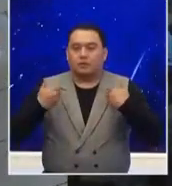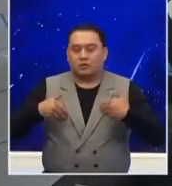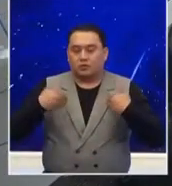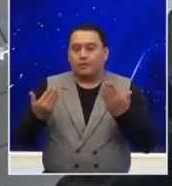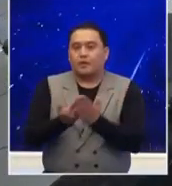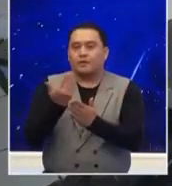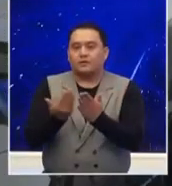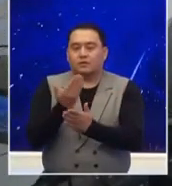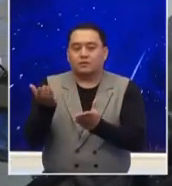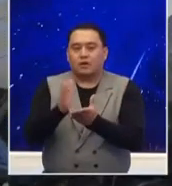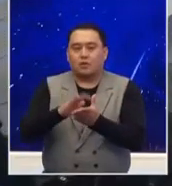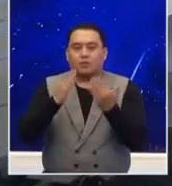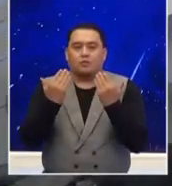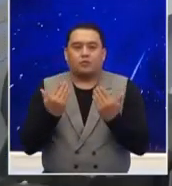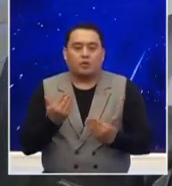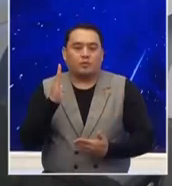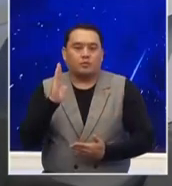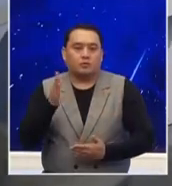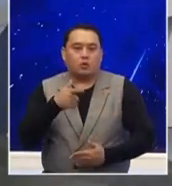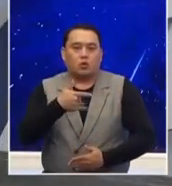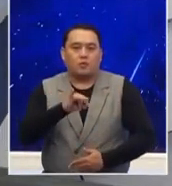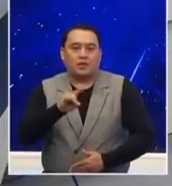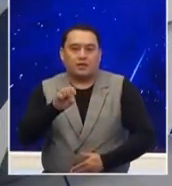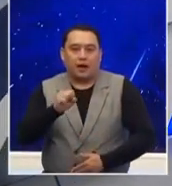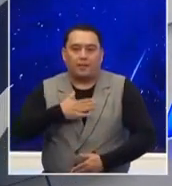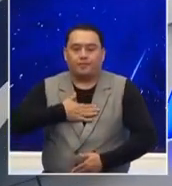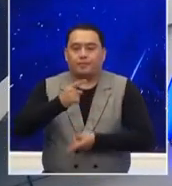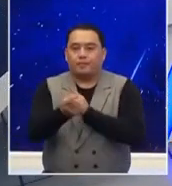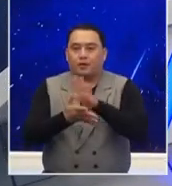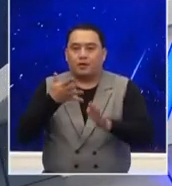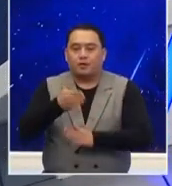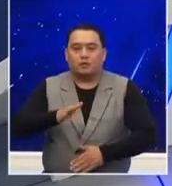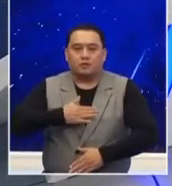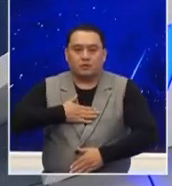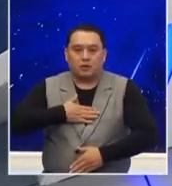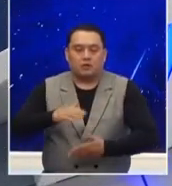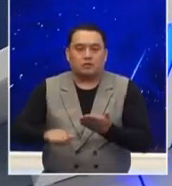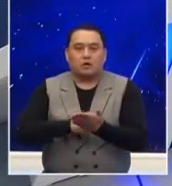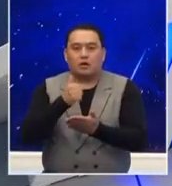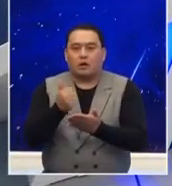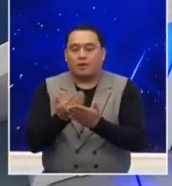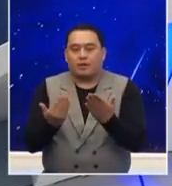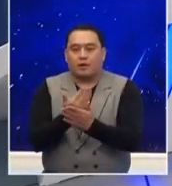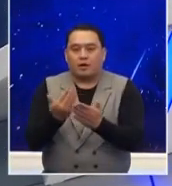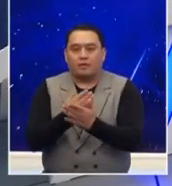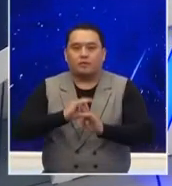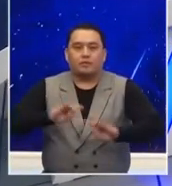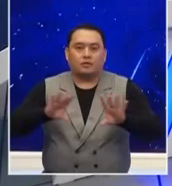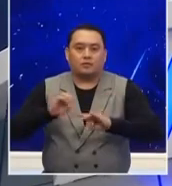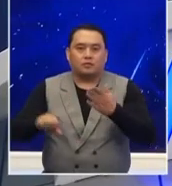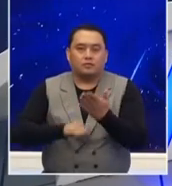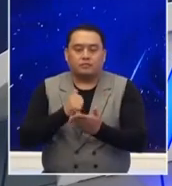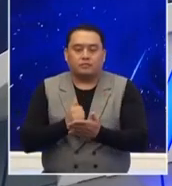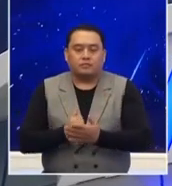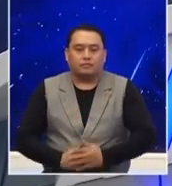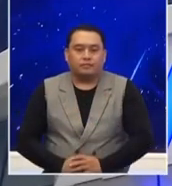Здравствуйте. В эфире телеканала ЖТСУ выпуск вечерних новостей. В студии Гульмира Тимиргалиева. Сурдоперевод обеспечивает Марат Жумабеков. И в начале